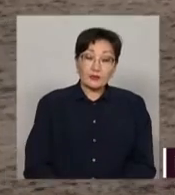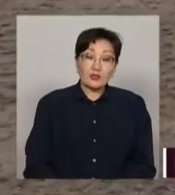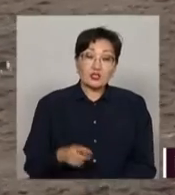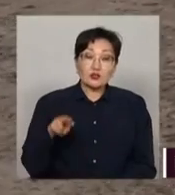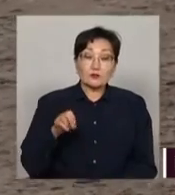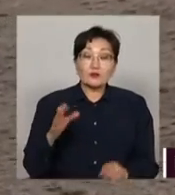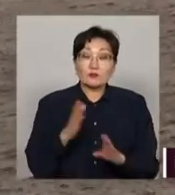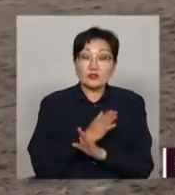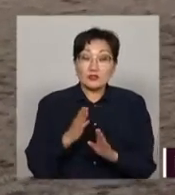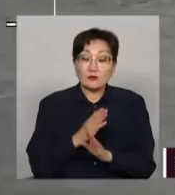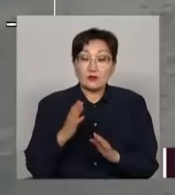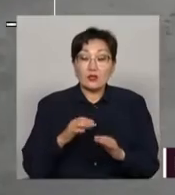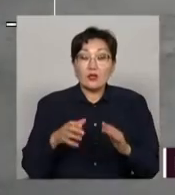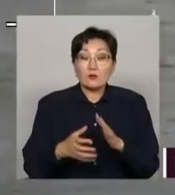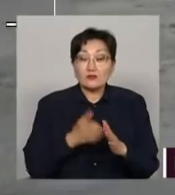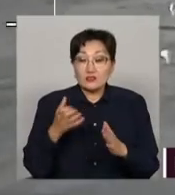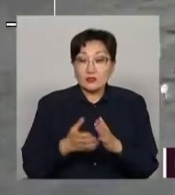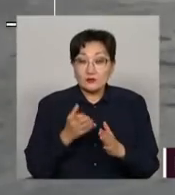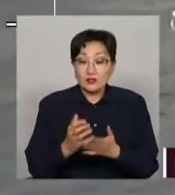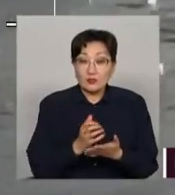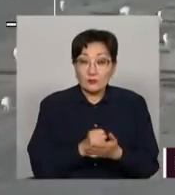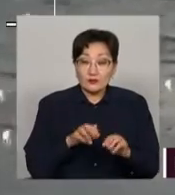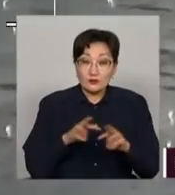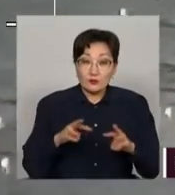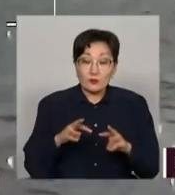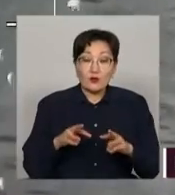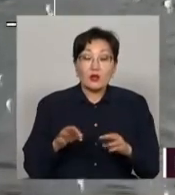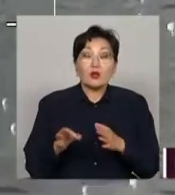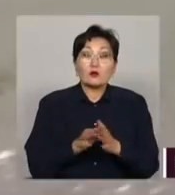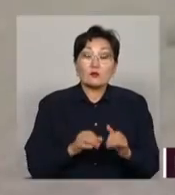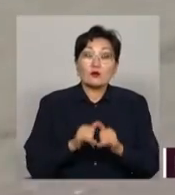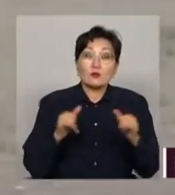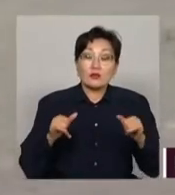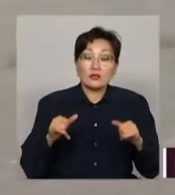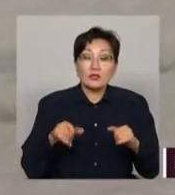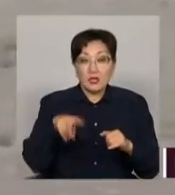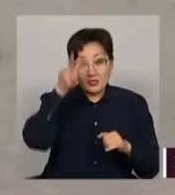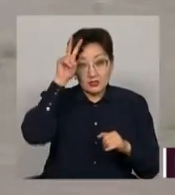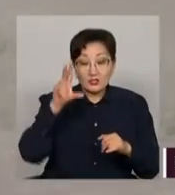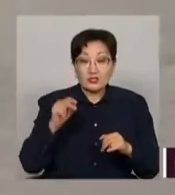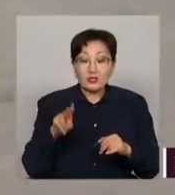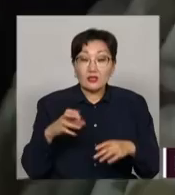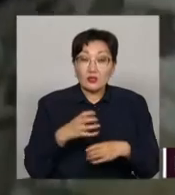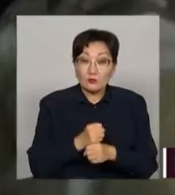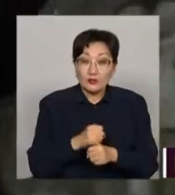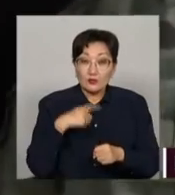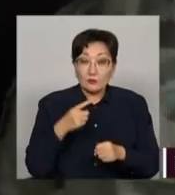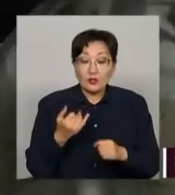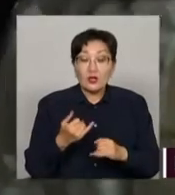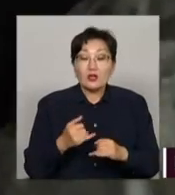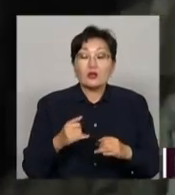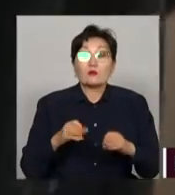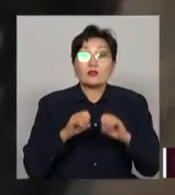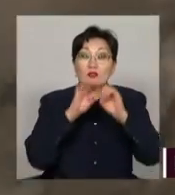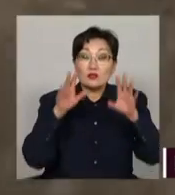Сонымен қатар экология, геология және табиғи ресурстар министрі күрт көбейген киіктердің санын қалай кемітетіндерін айтты. Оның сөзінше, киелі